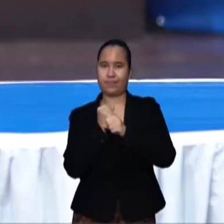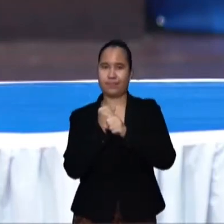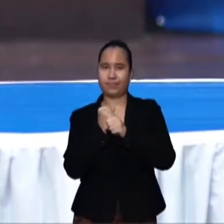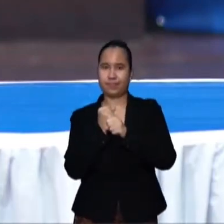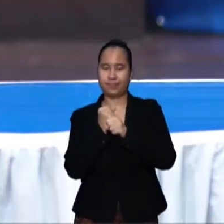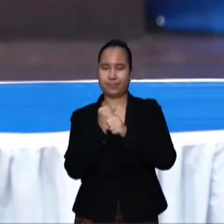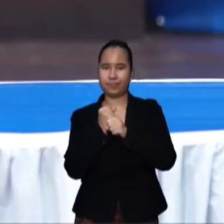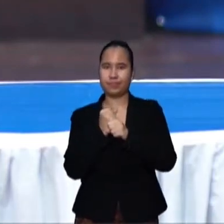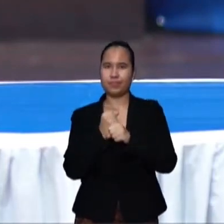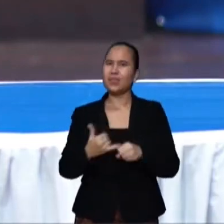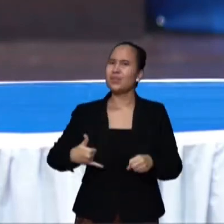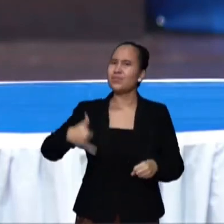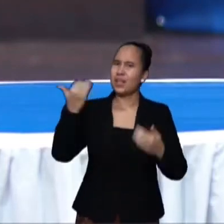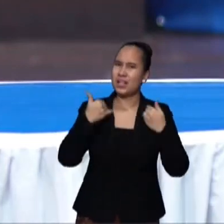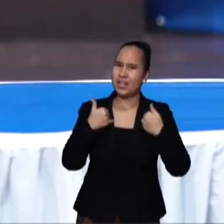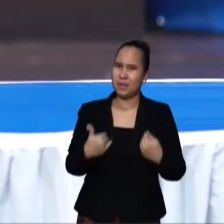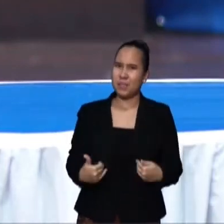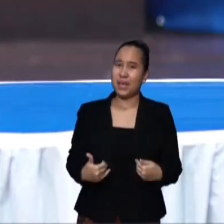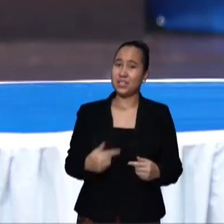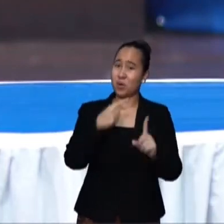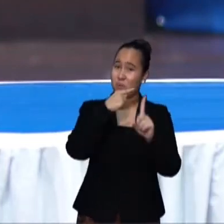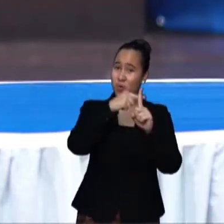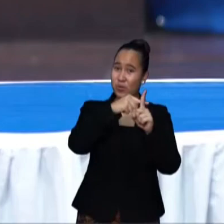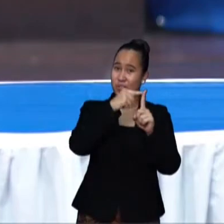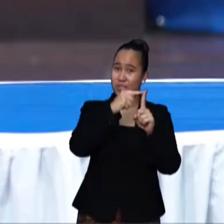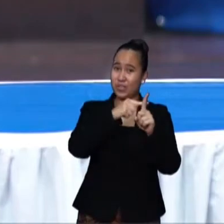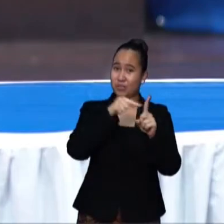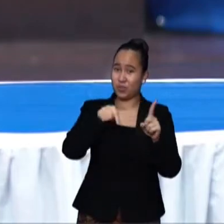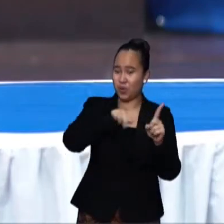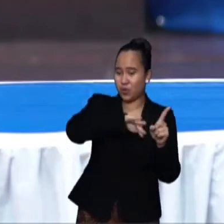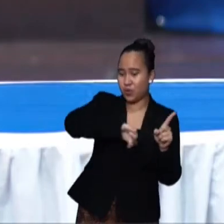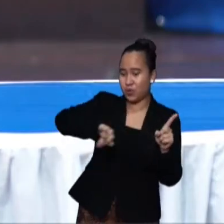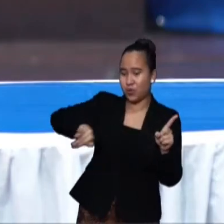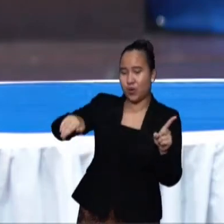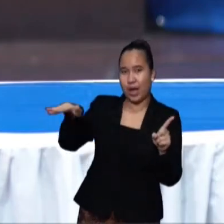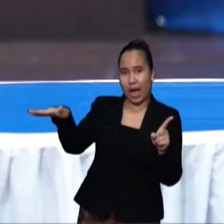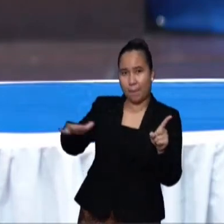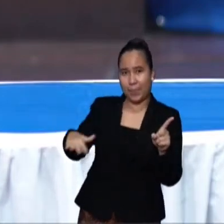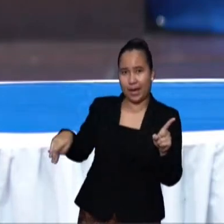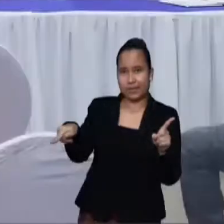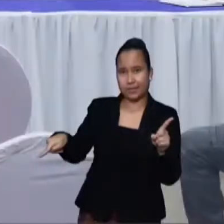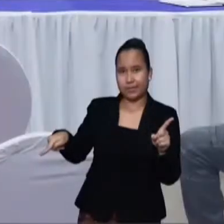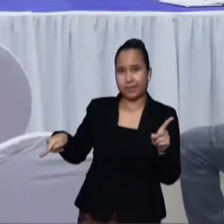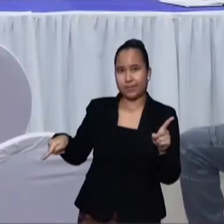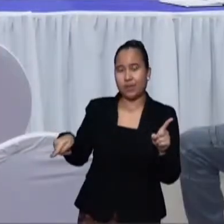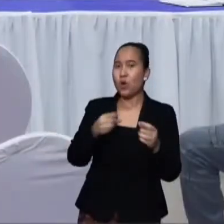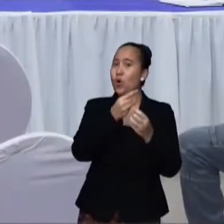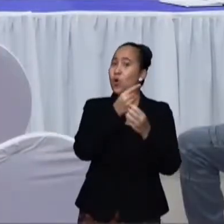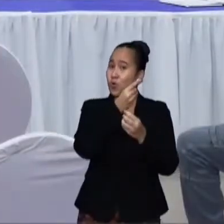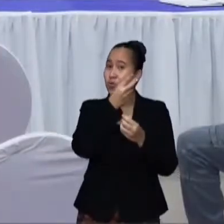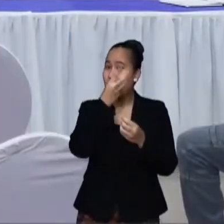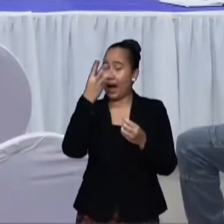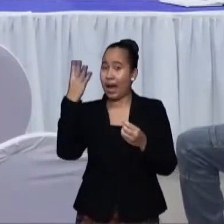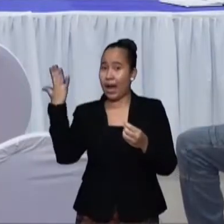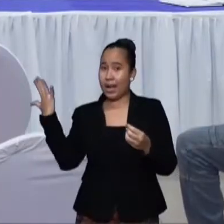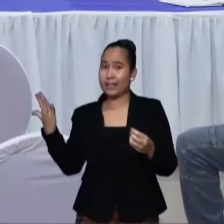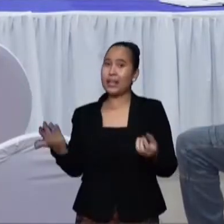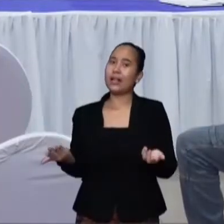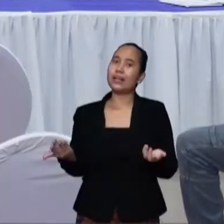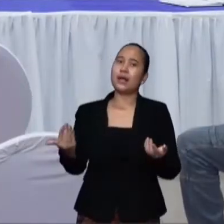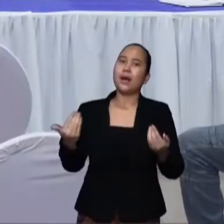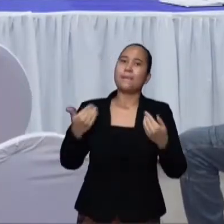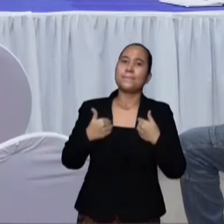die positief getest zijn, zijn ondergebracht op een locatie en ook zijn er een aantal mensen vervoerd naar Nieuw-Nikeri in